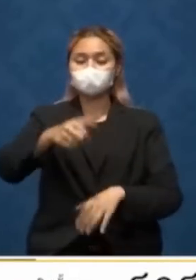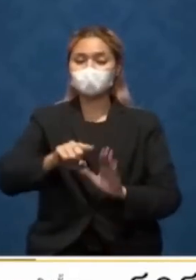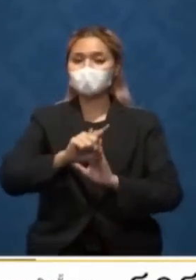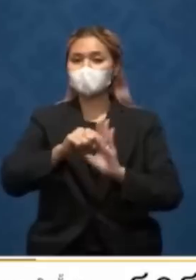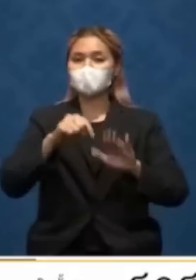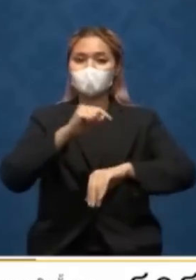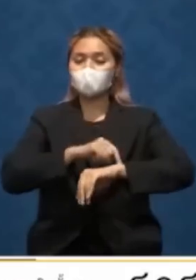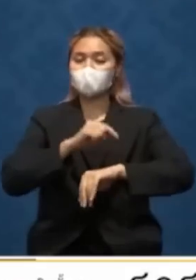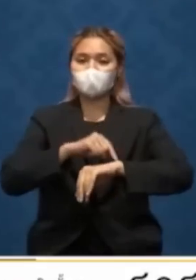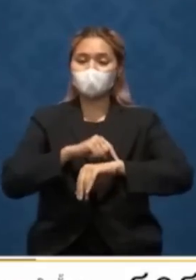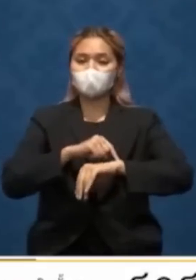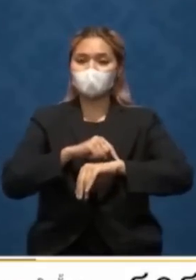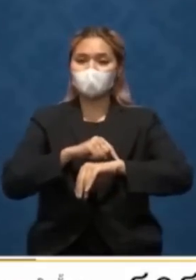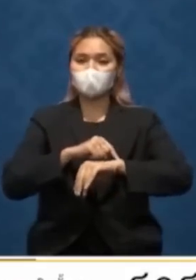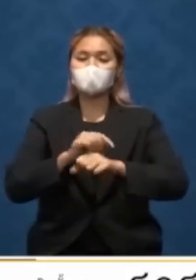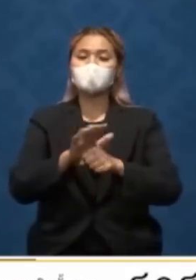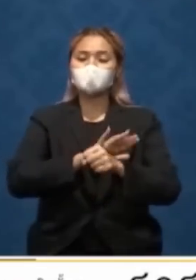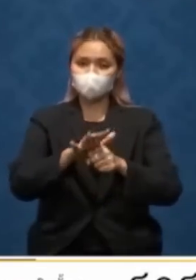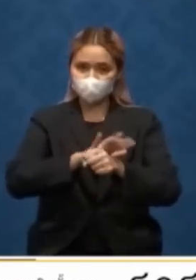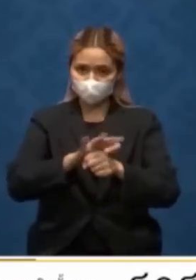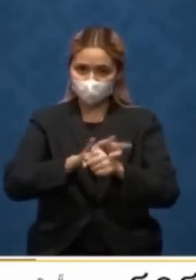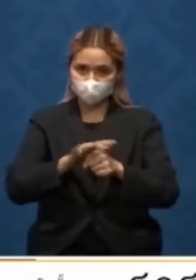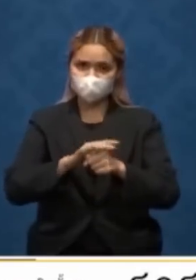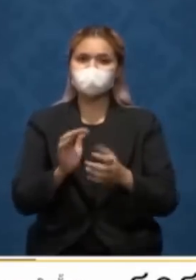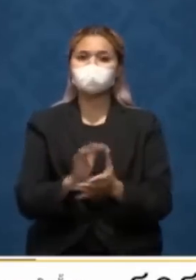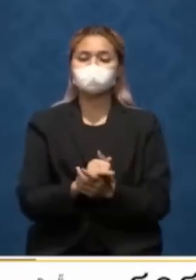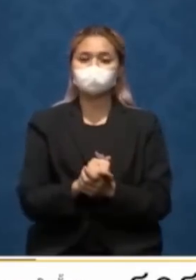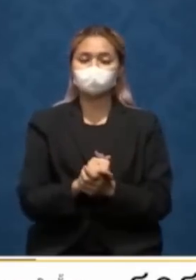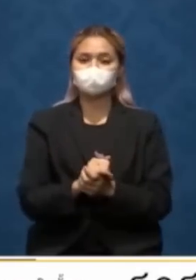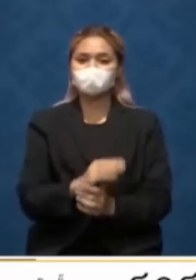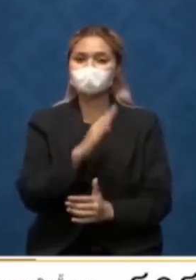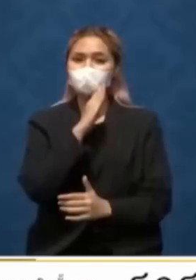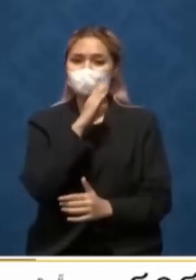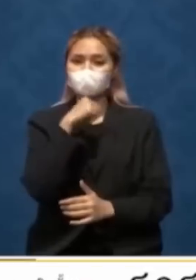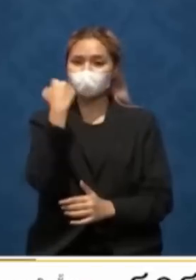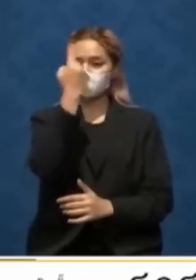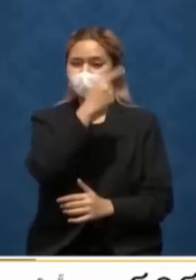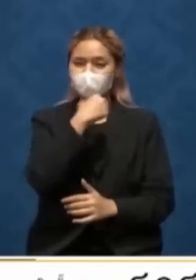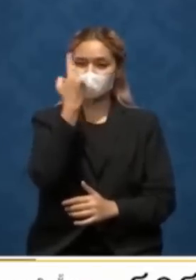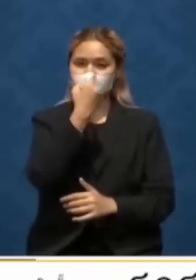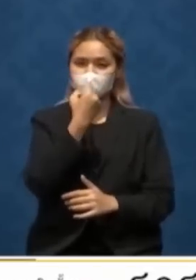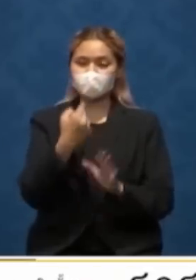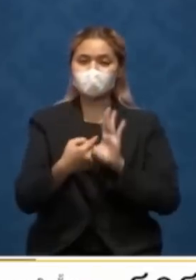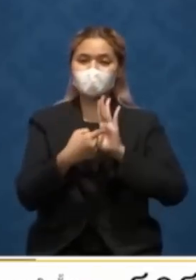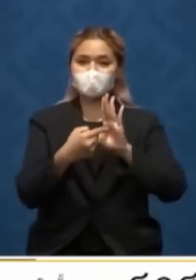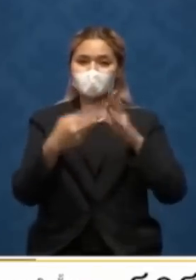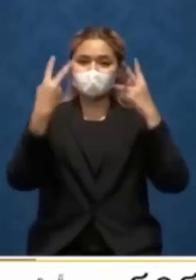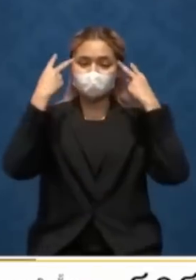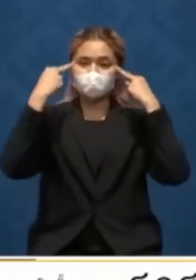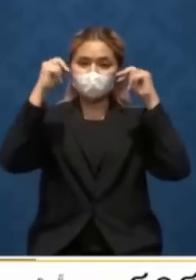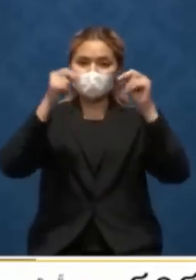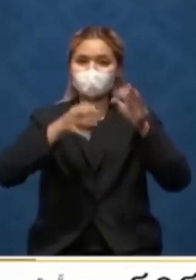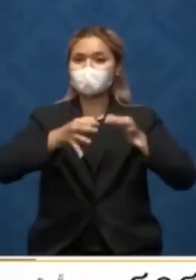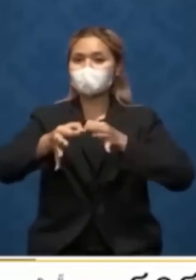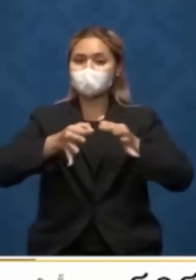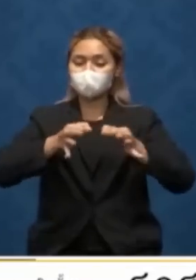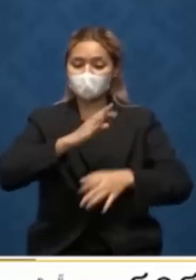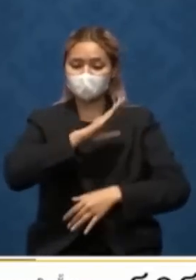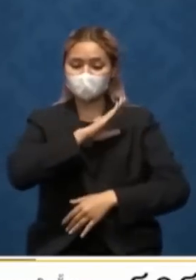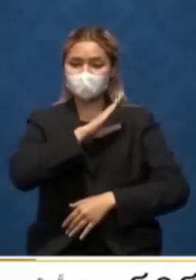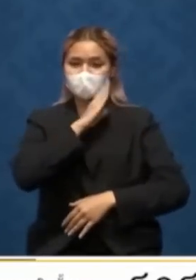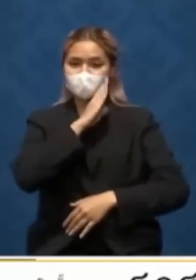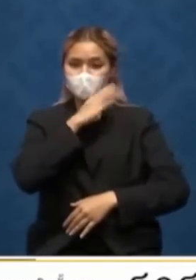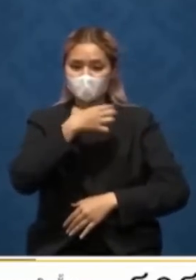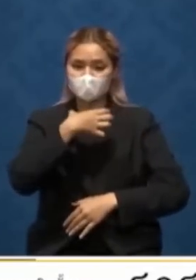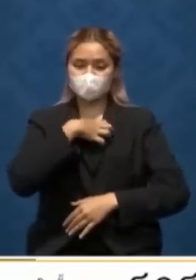รักษาเวลาจึงอนุญาตให้ประเด็นที่ท่านยังติดใจเช่นนายกชี้แจงท่านติดใจที่จะต